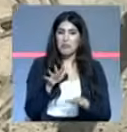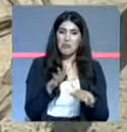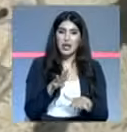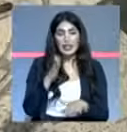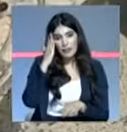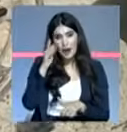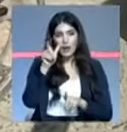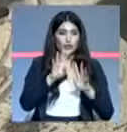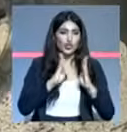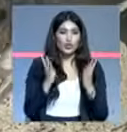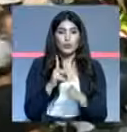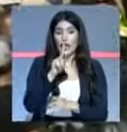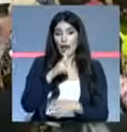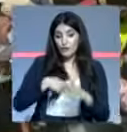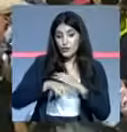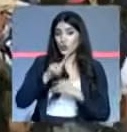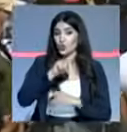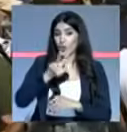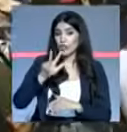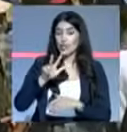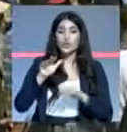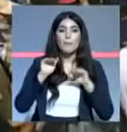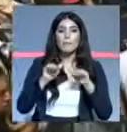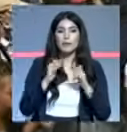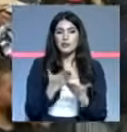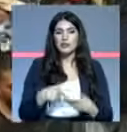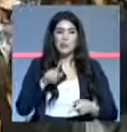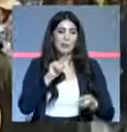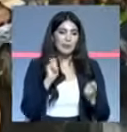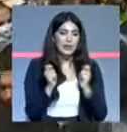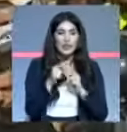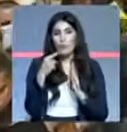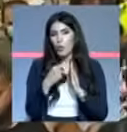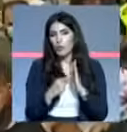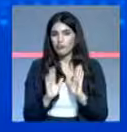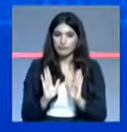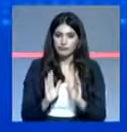لمعرفته تونس سنة 13 2000 مع تغير في بعض التفاصيل.